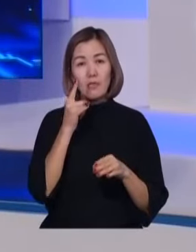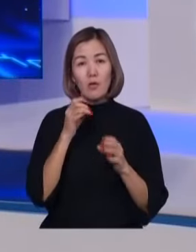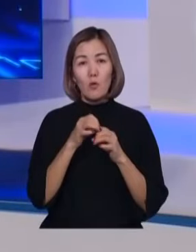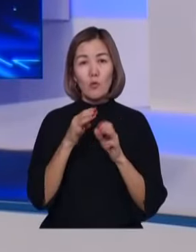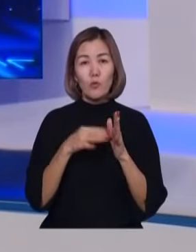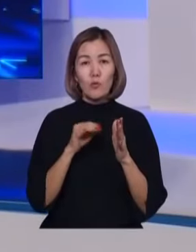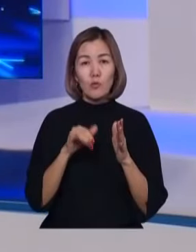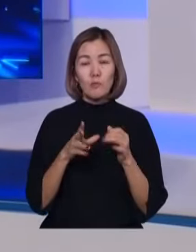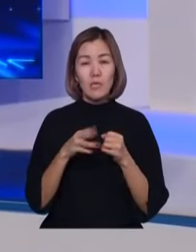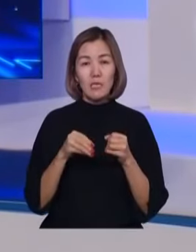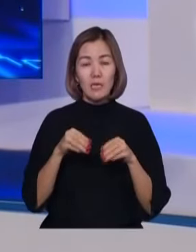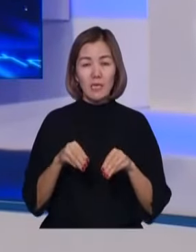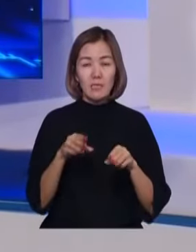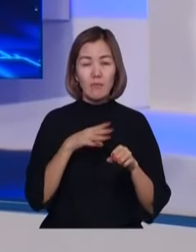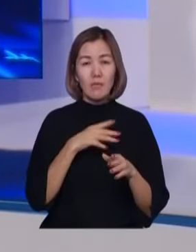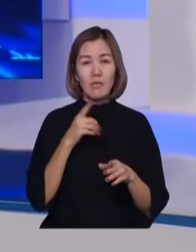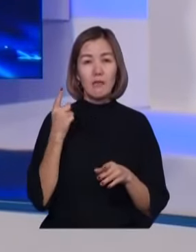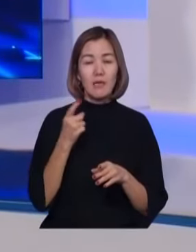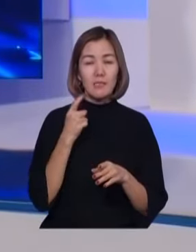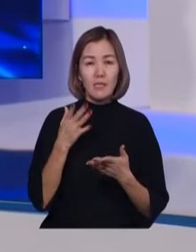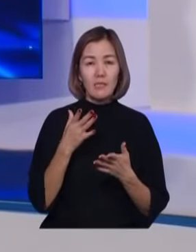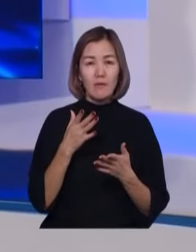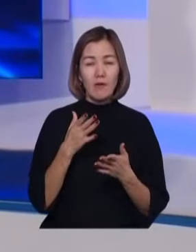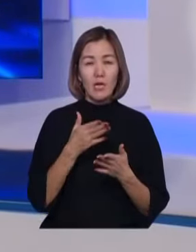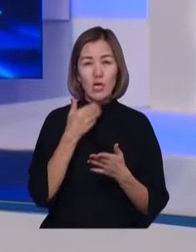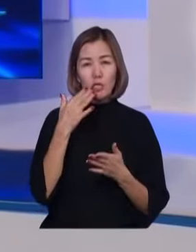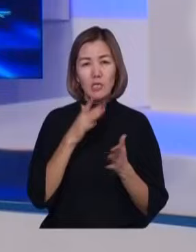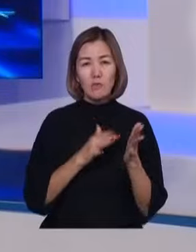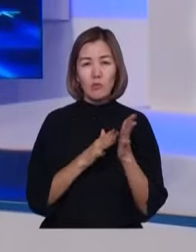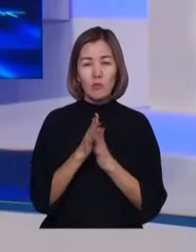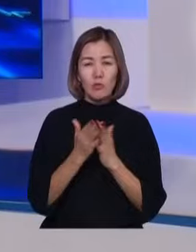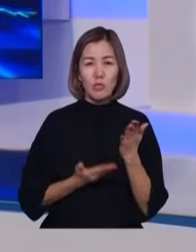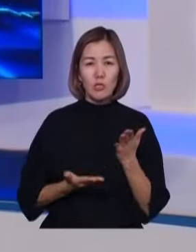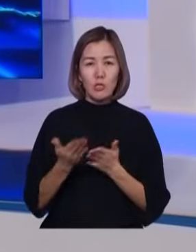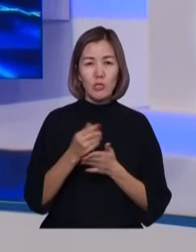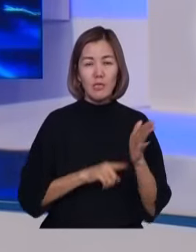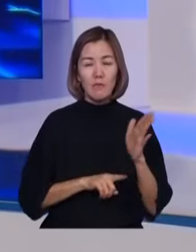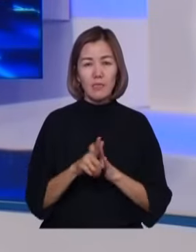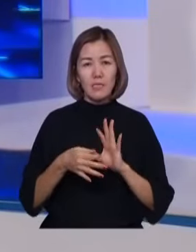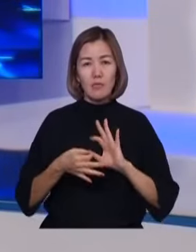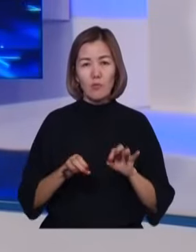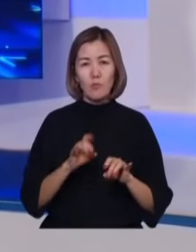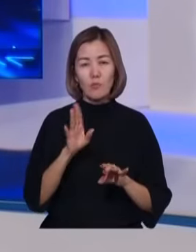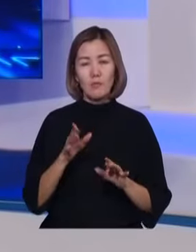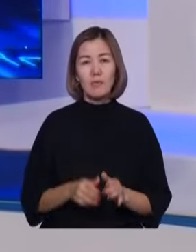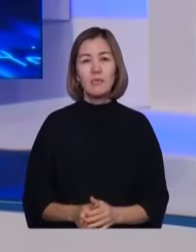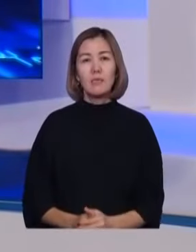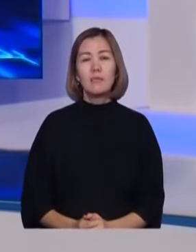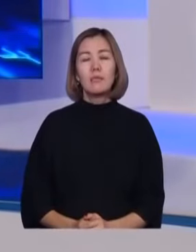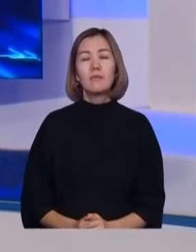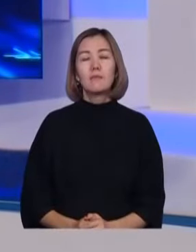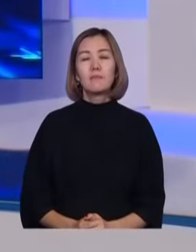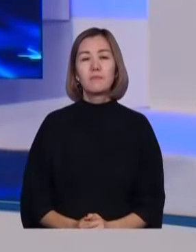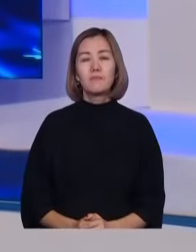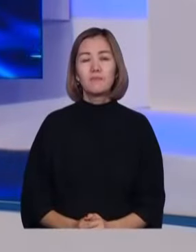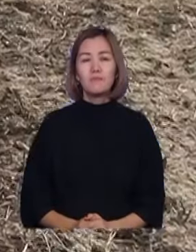мың гектарға себілген. Диқаншылар ала жаздай өсірген дәнді дақылдарды орып жатыр. Толығырақ әріптесім Еркебұлан Жақыбай